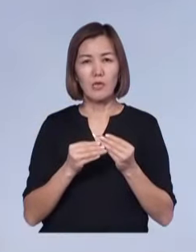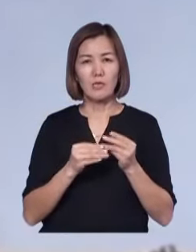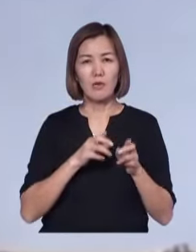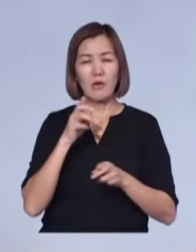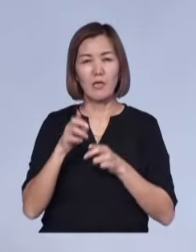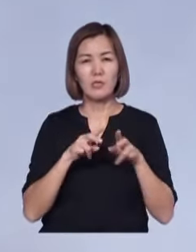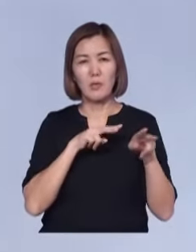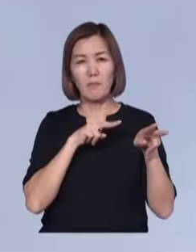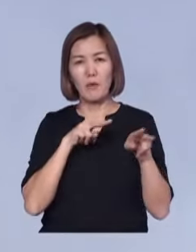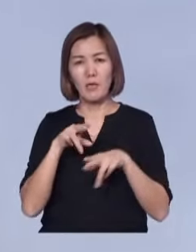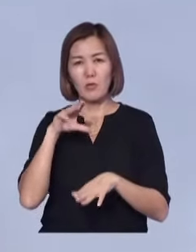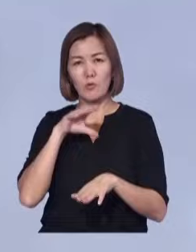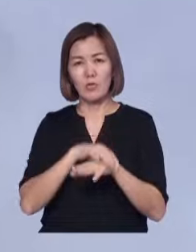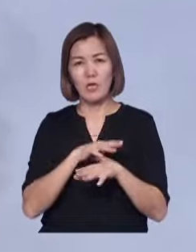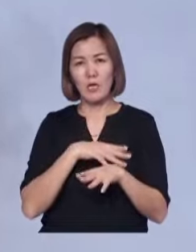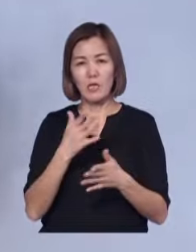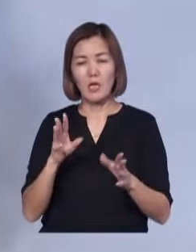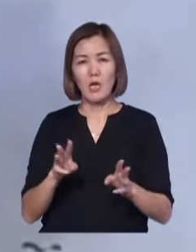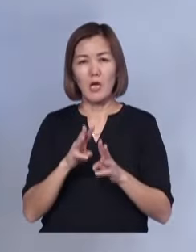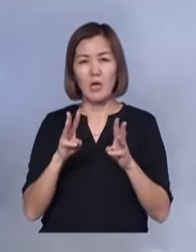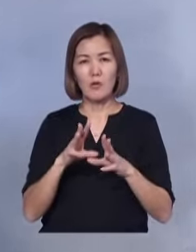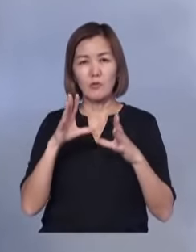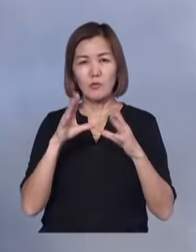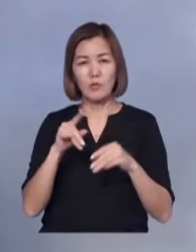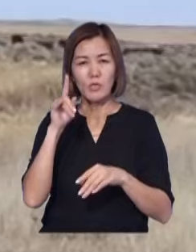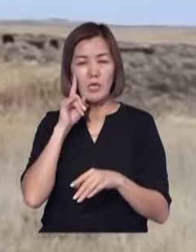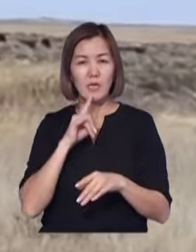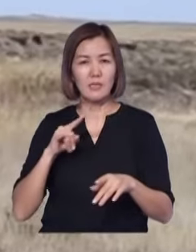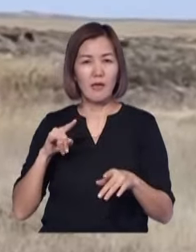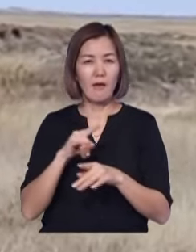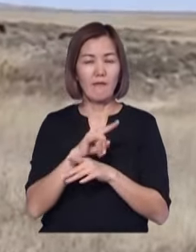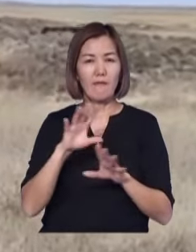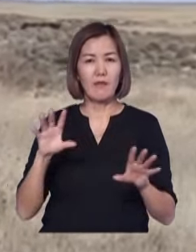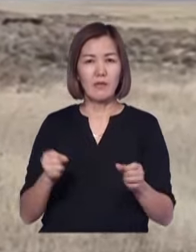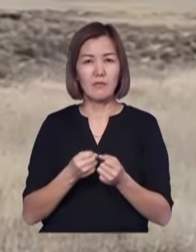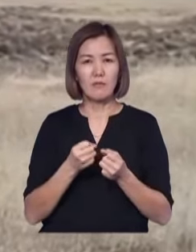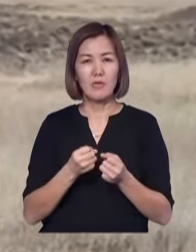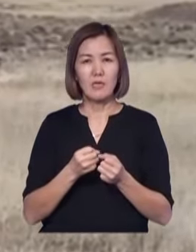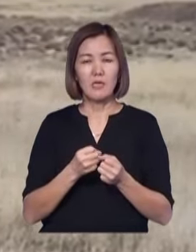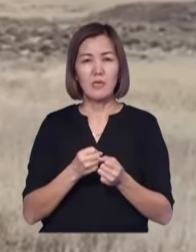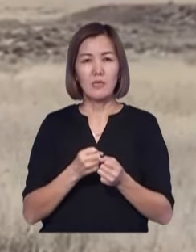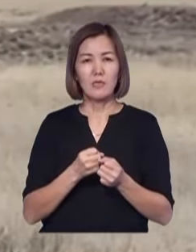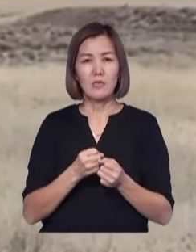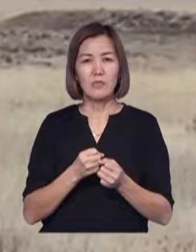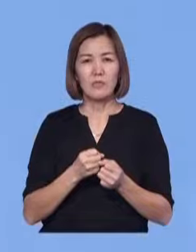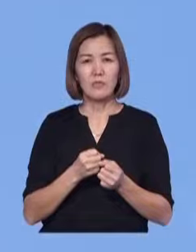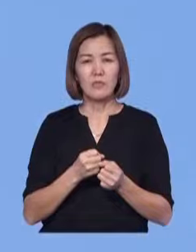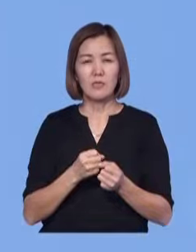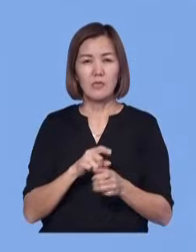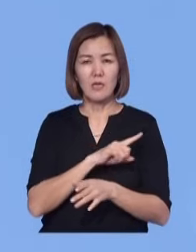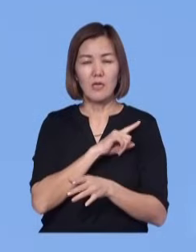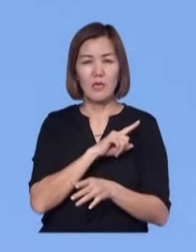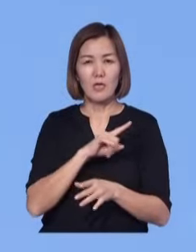көмегімен анықталған. Тілсіз жауды ауыздықтауға қазақ авиақұтқару күштері